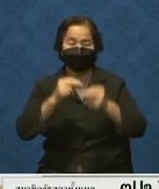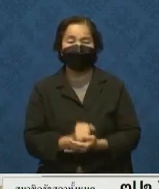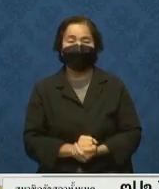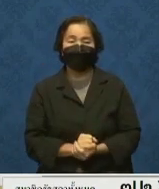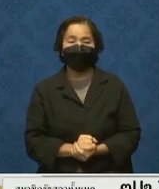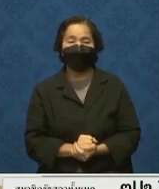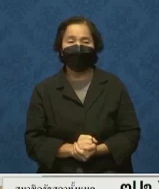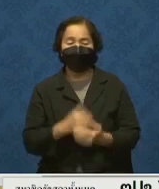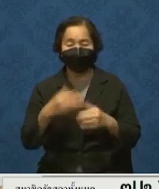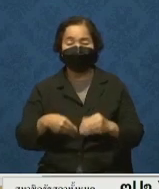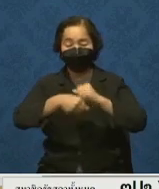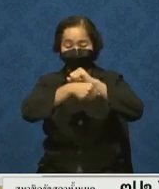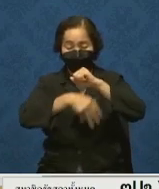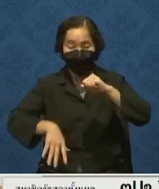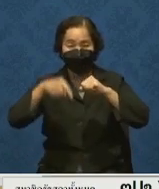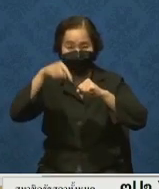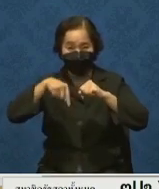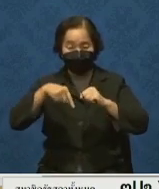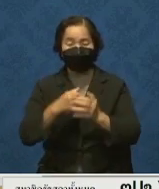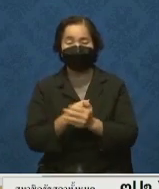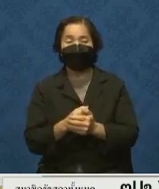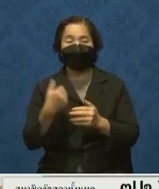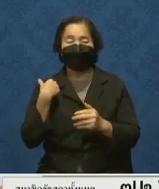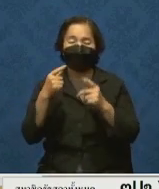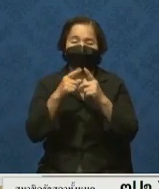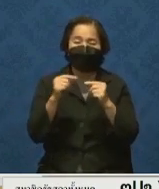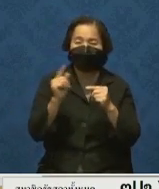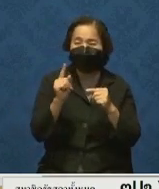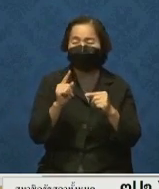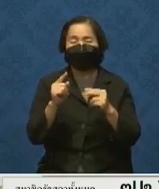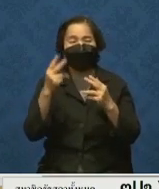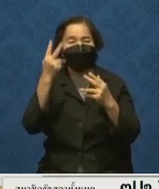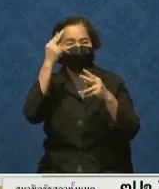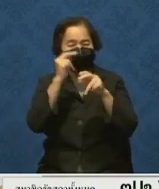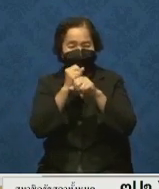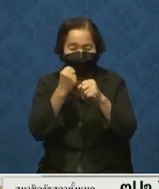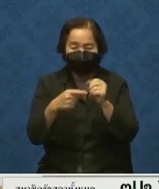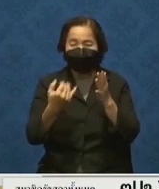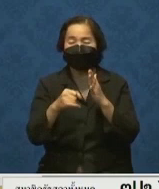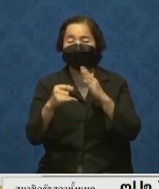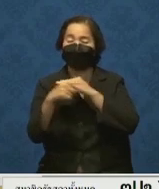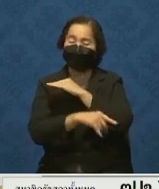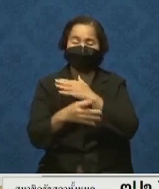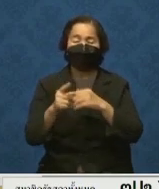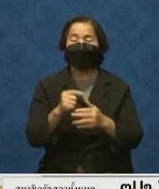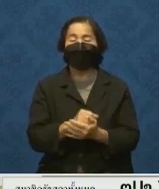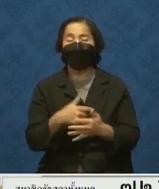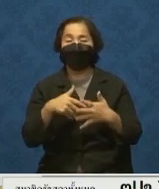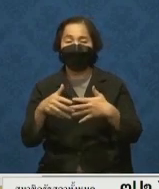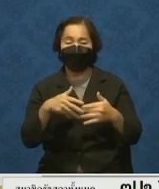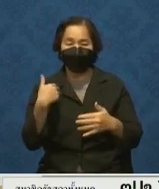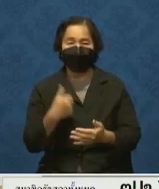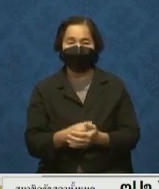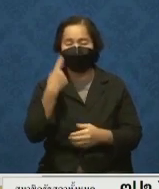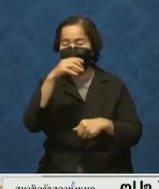แล้วโครงสร้างแบบนี้ เวลามีเรื่องอะไร นายกทำผิทจริทำรวไม่มทกาจจ รนตี ไมมทกาจัหครับ